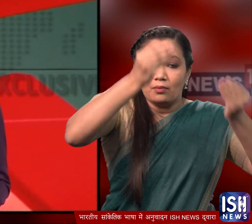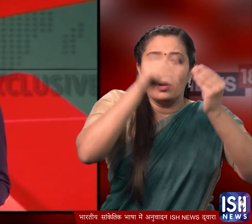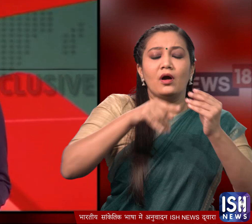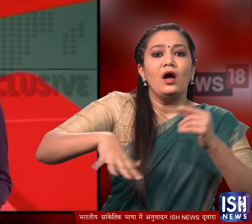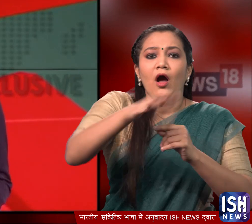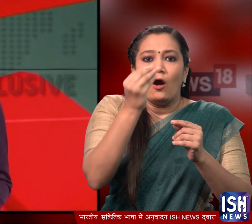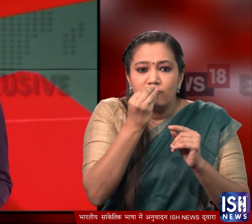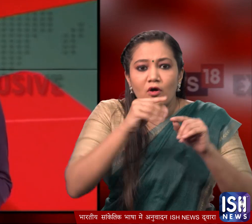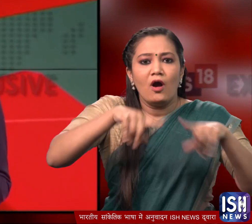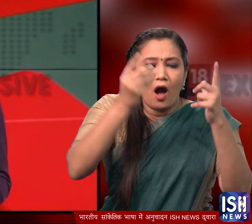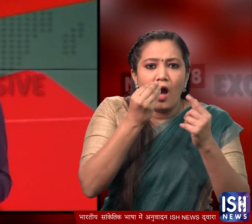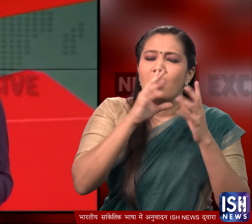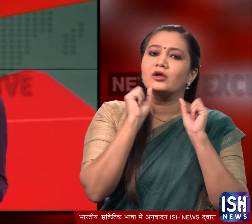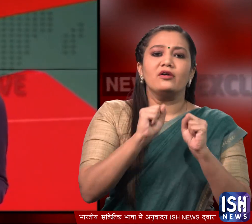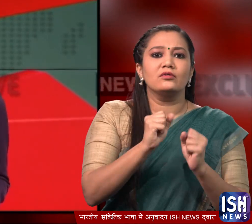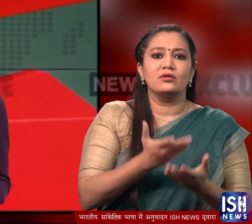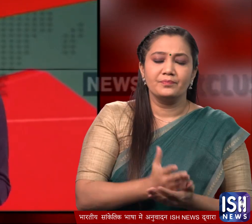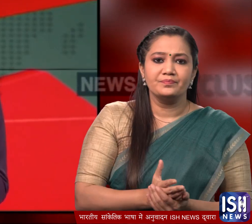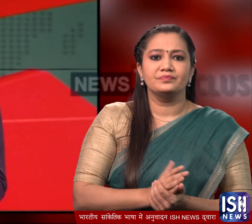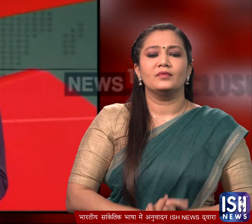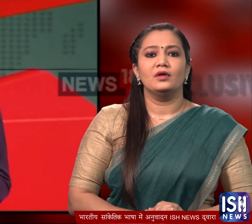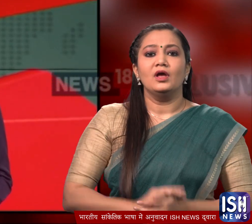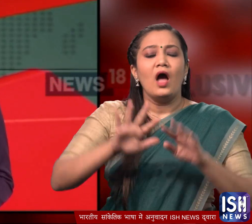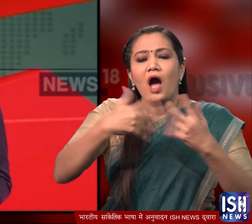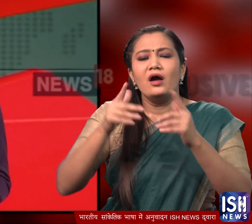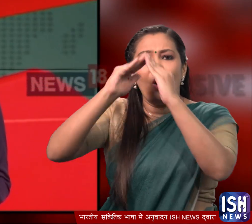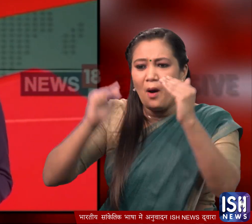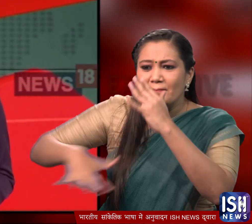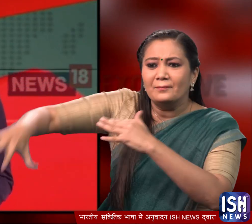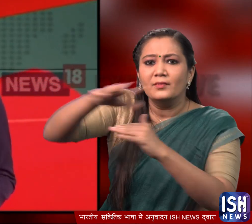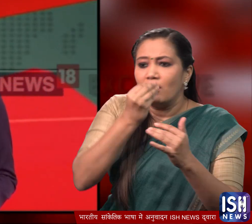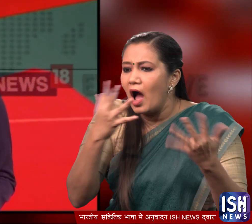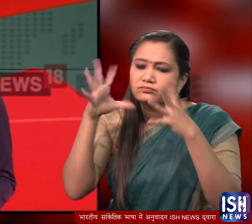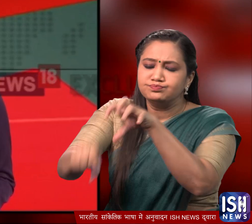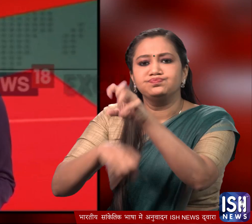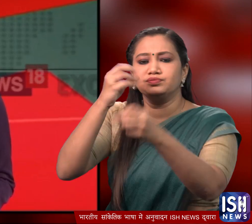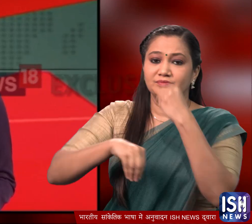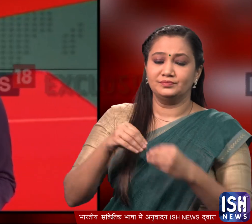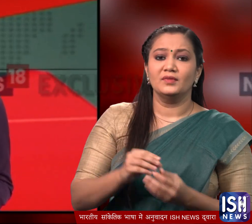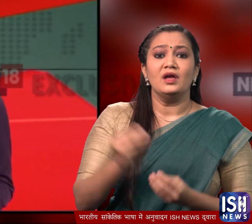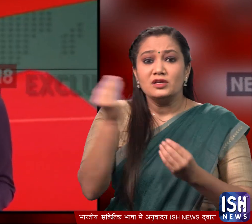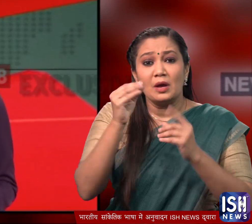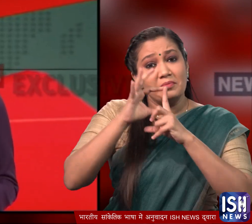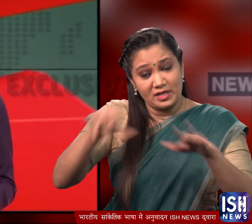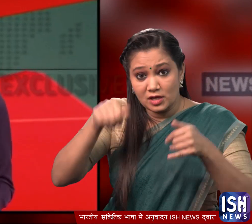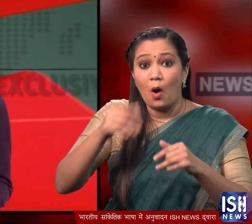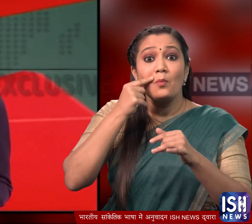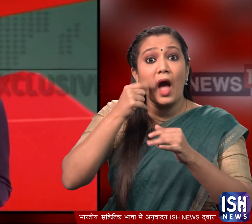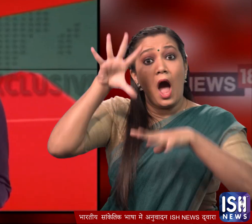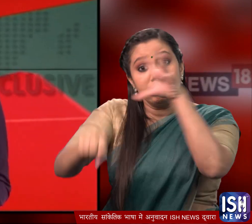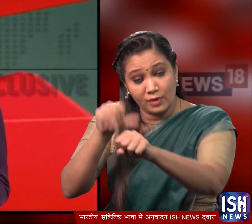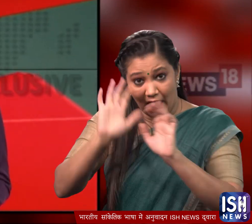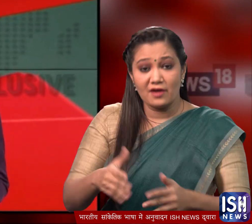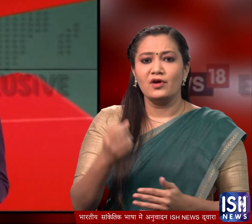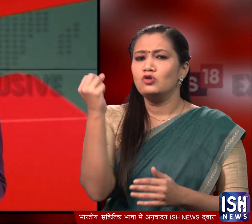से जंगलों में तेंदुओं के लिए शिकार कम पड़ रहा है और पेट भरने के लिए वो रिहायशी इलाकों में भटकने लगे हैं। कुछ तेंदुए आदमखोर भी हो गए